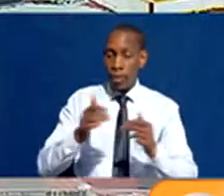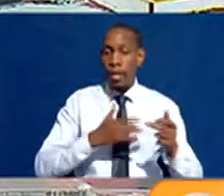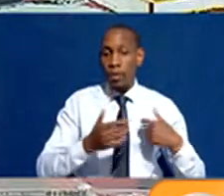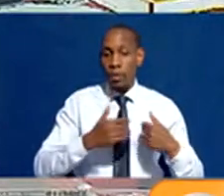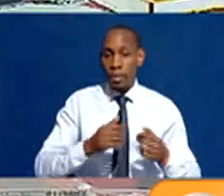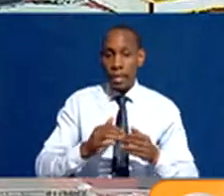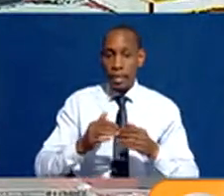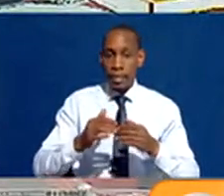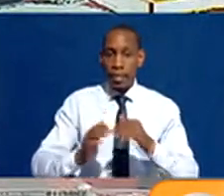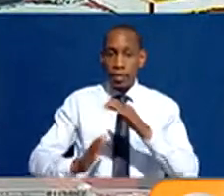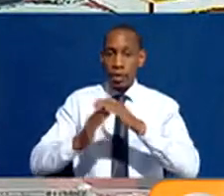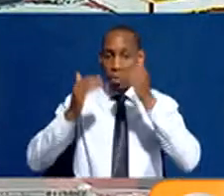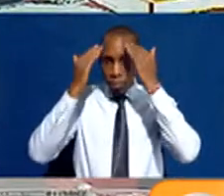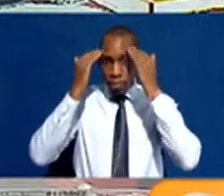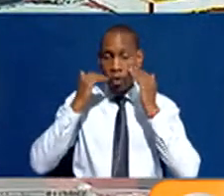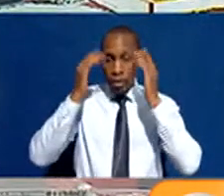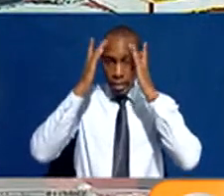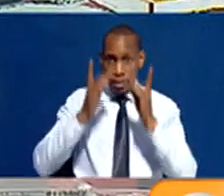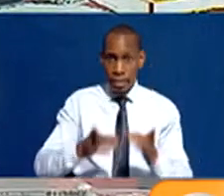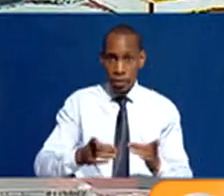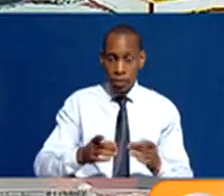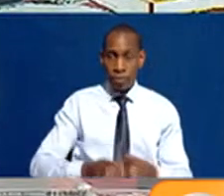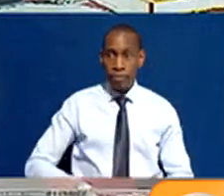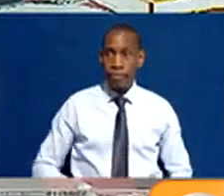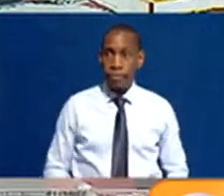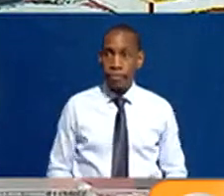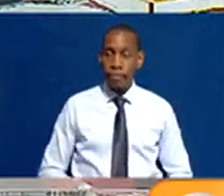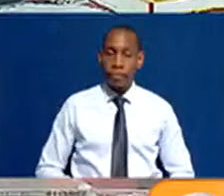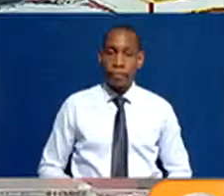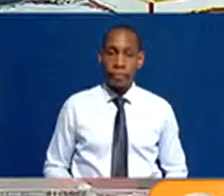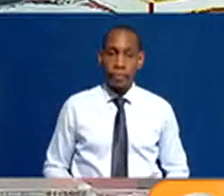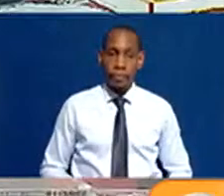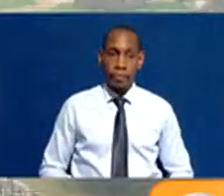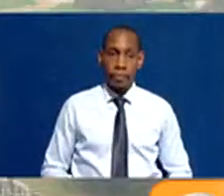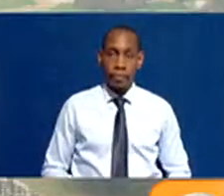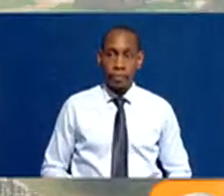wa mahakama ya juu. Steven Leto na taarifa kamili.